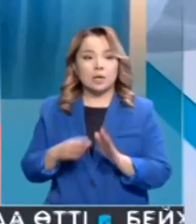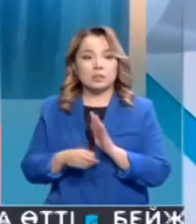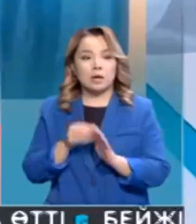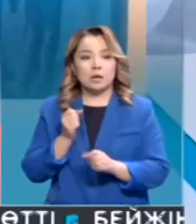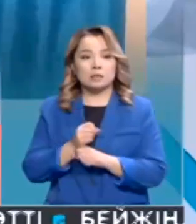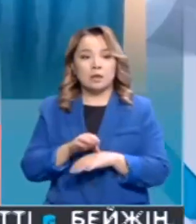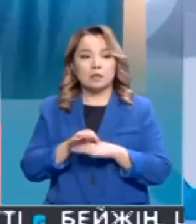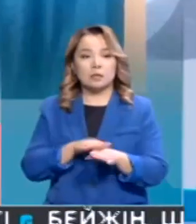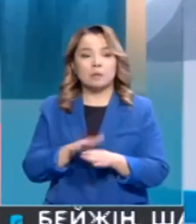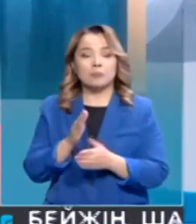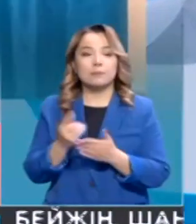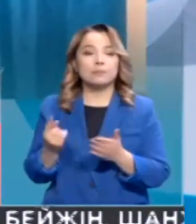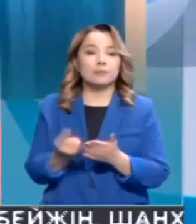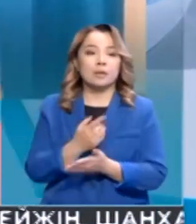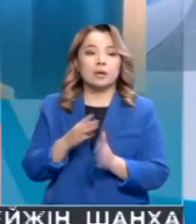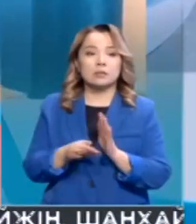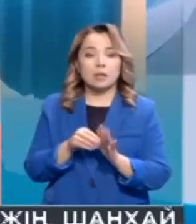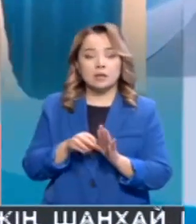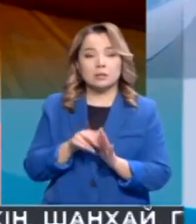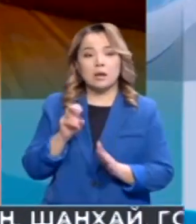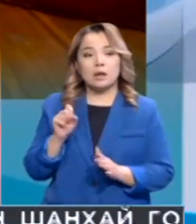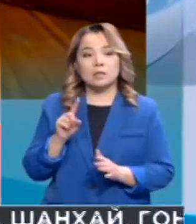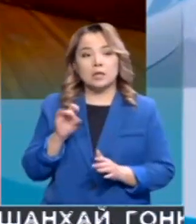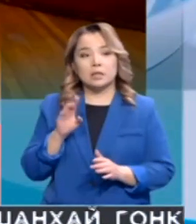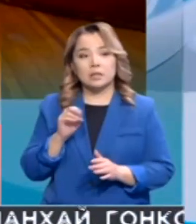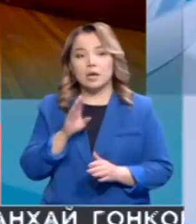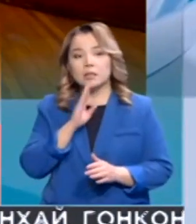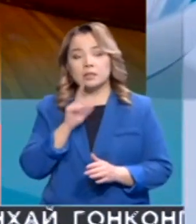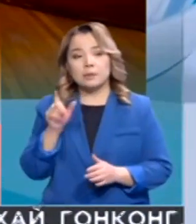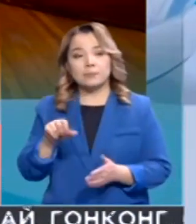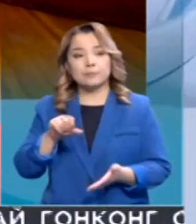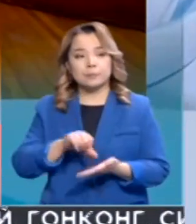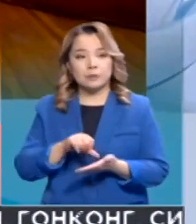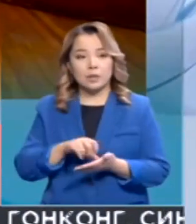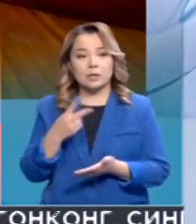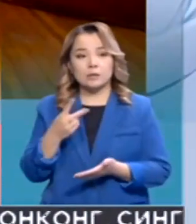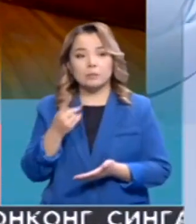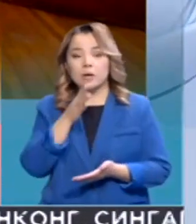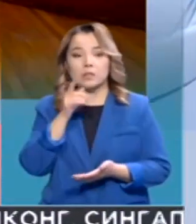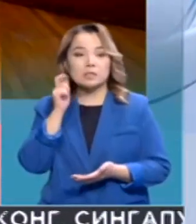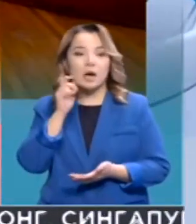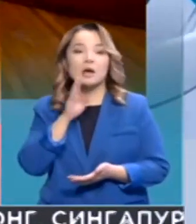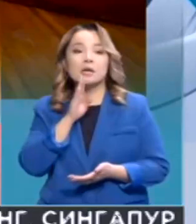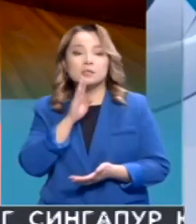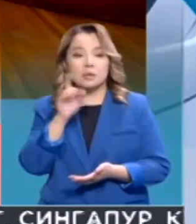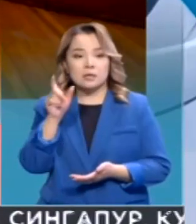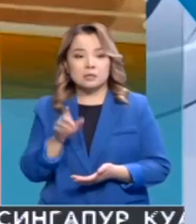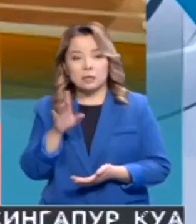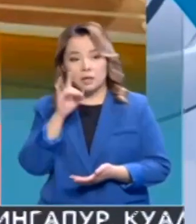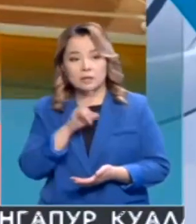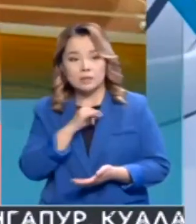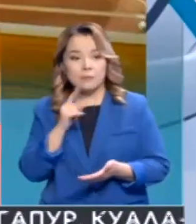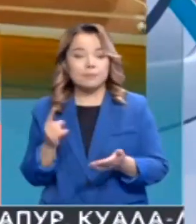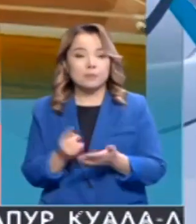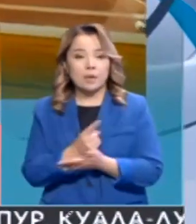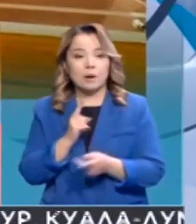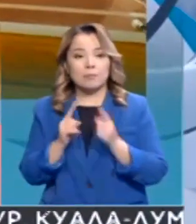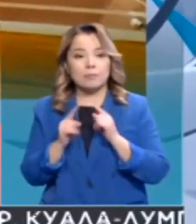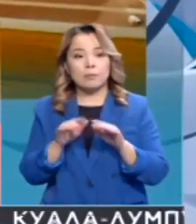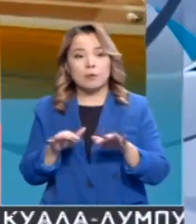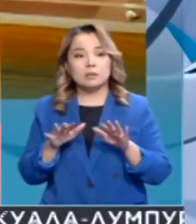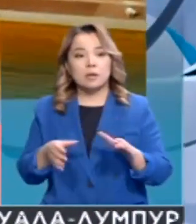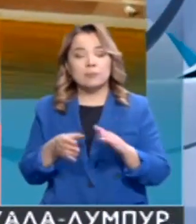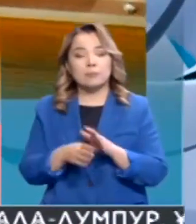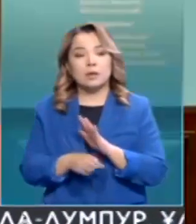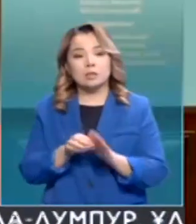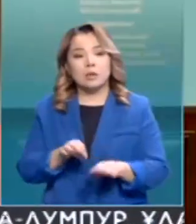жатыр. Алғаш дауыс берген Назерке Төлеубай есімді қарындасымыз 21 жасар қазақ қызы әрі тұңғыш рет парламент сайлауына